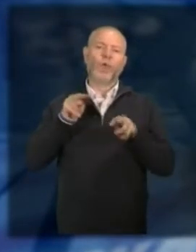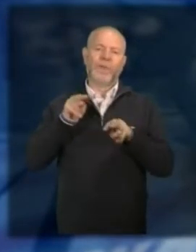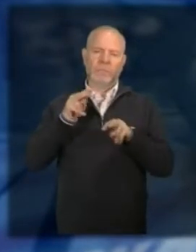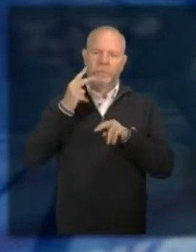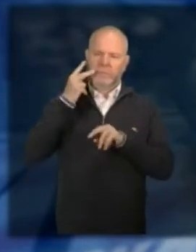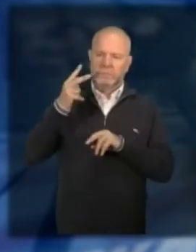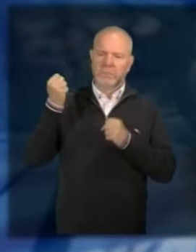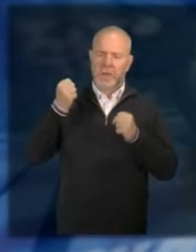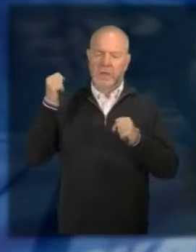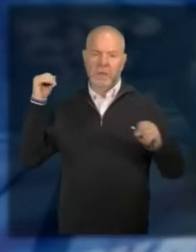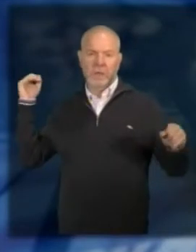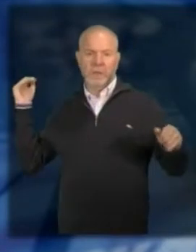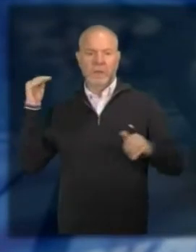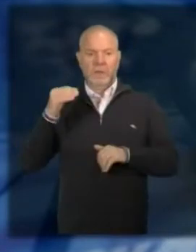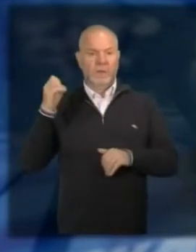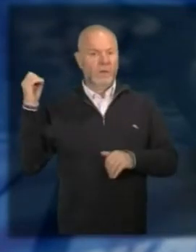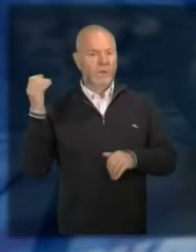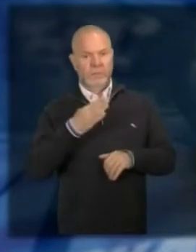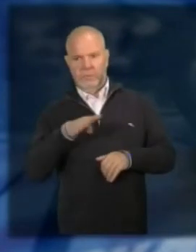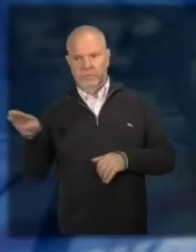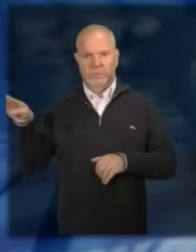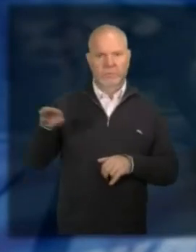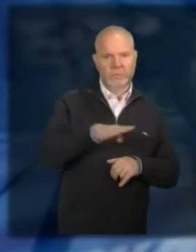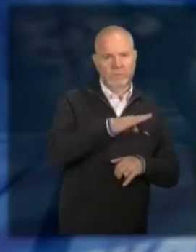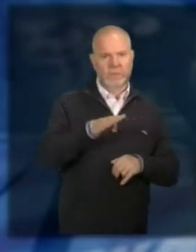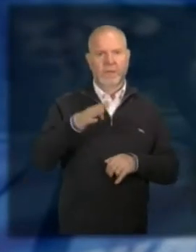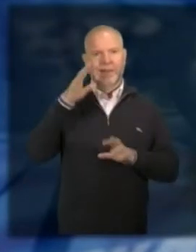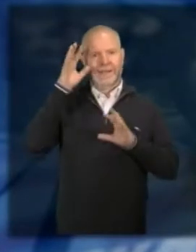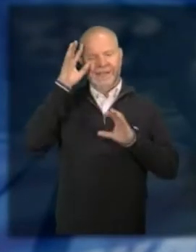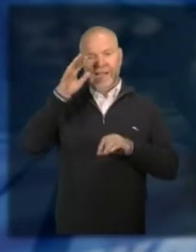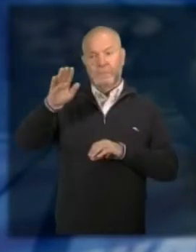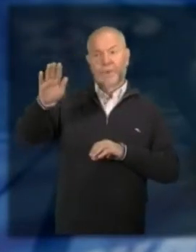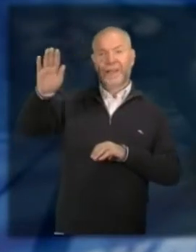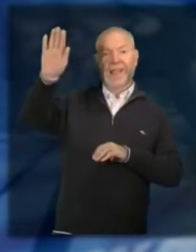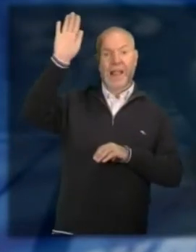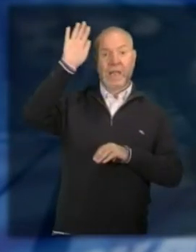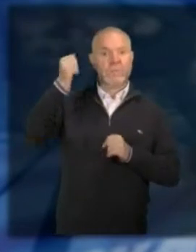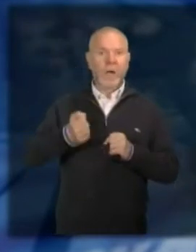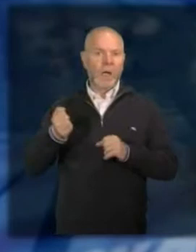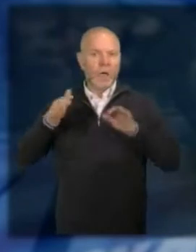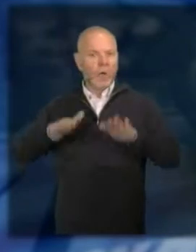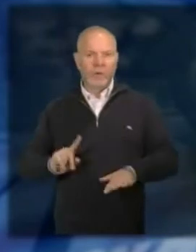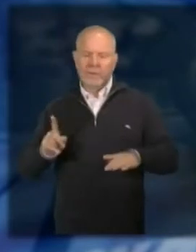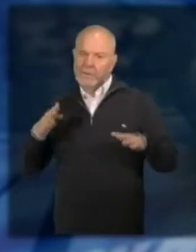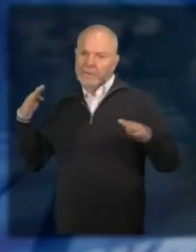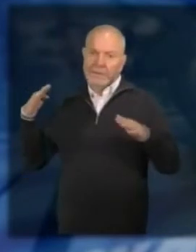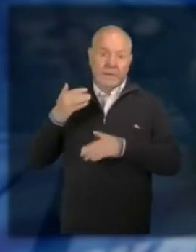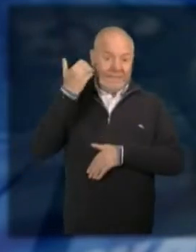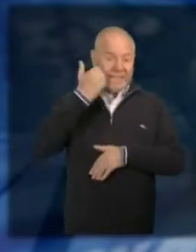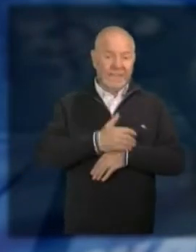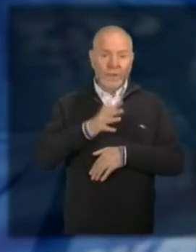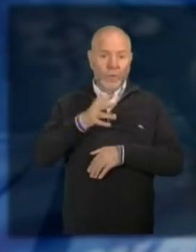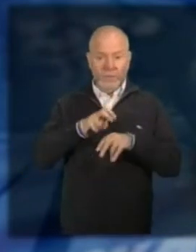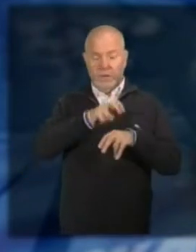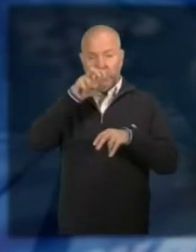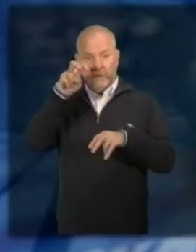visto arrivare una Ford Fiesta che procedeva a zigzag. Uno dei carabinieri ha intimato l'alt, ma l'auto non si è fermata e anzi, se il militare non